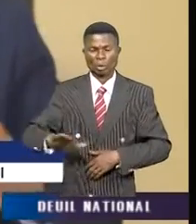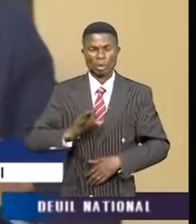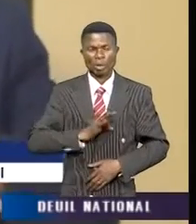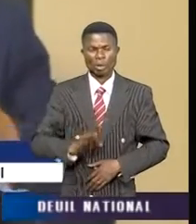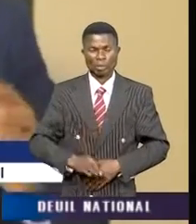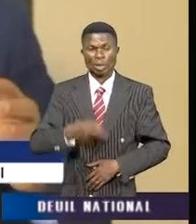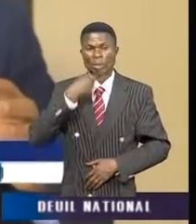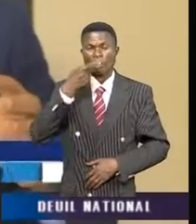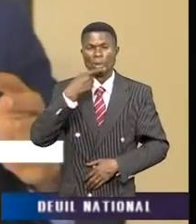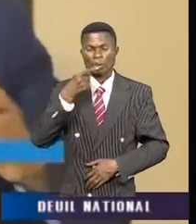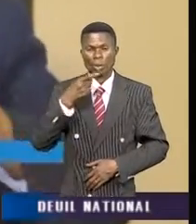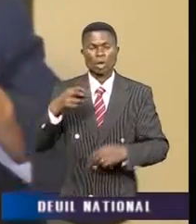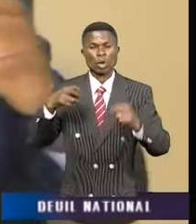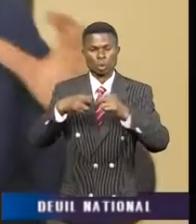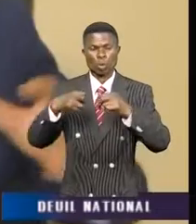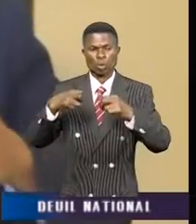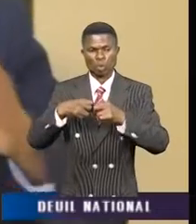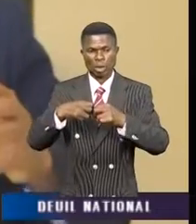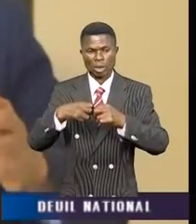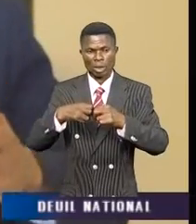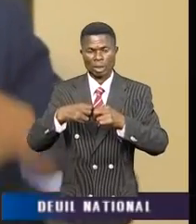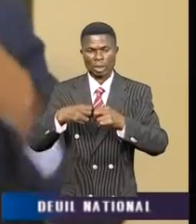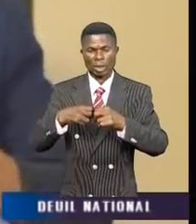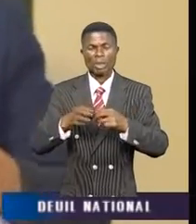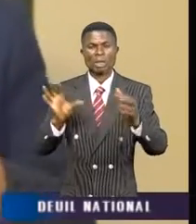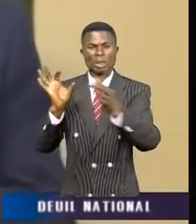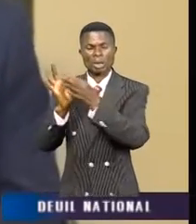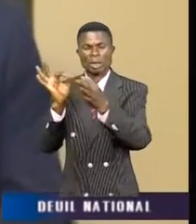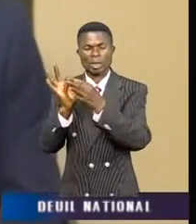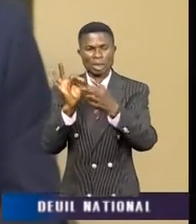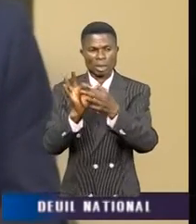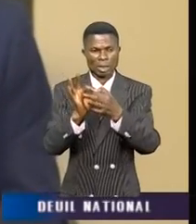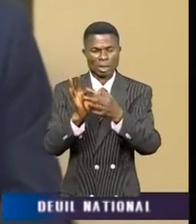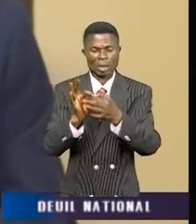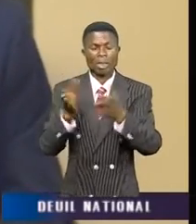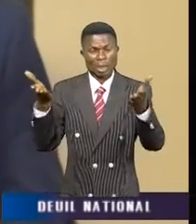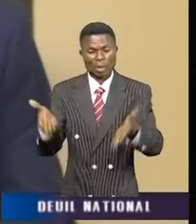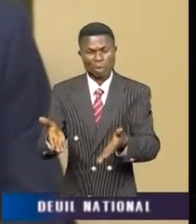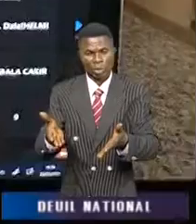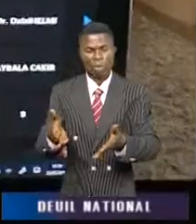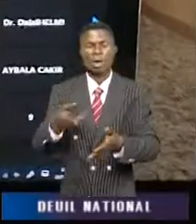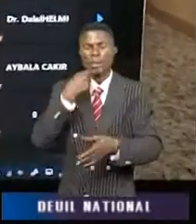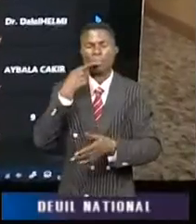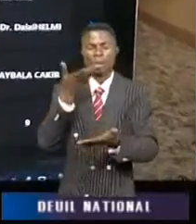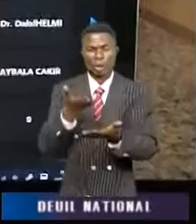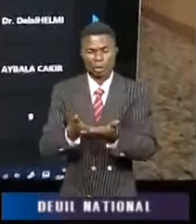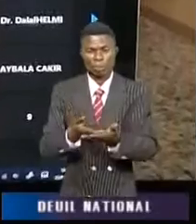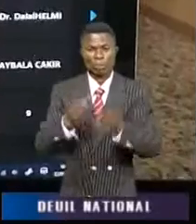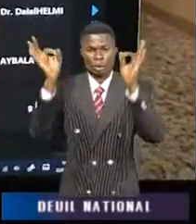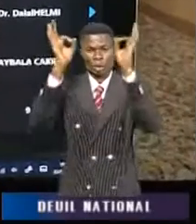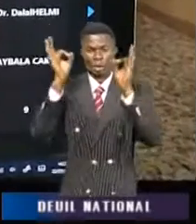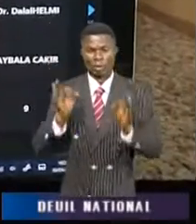on parlera de l'énergie, des interconnexions. Il sera là pour en parler. Ce forum sur